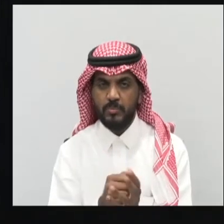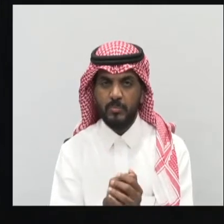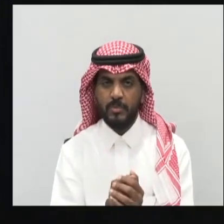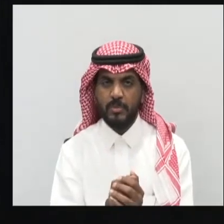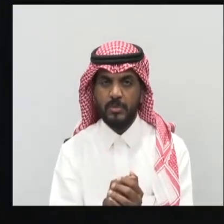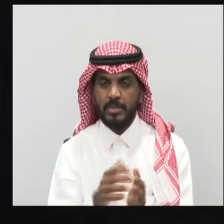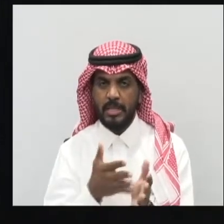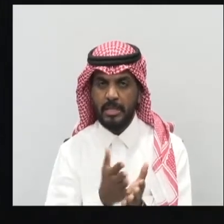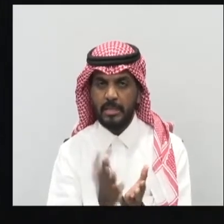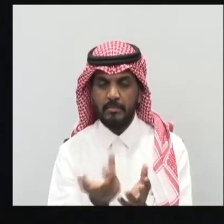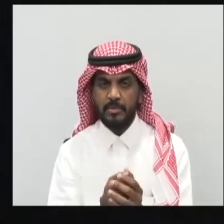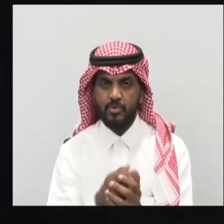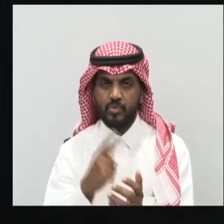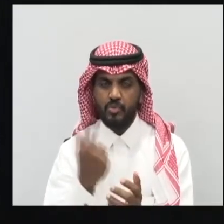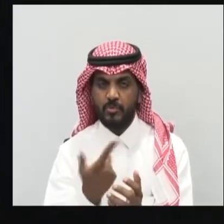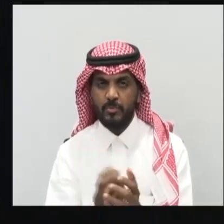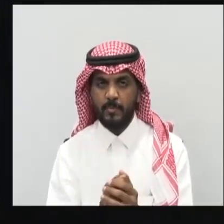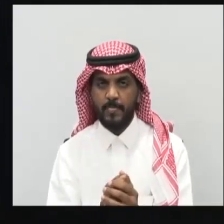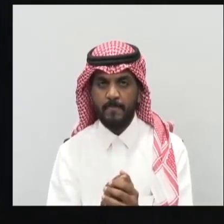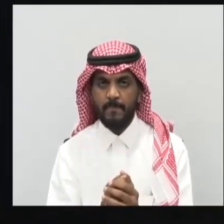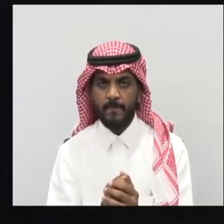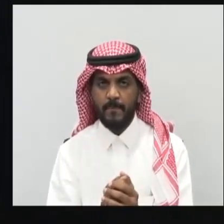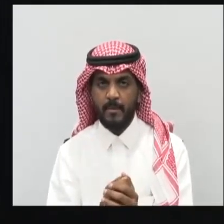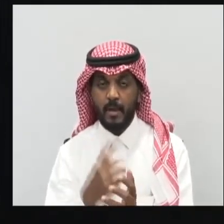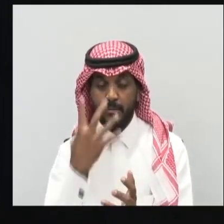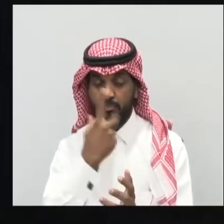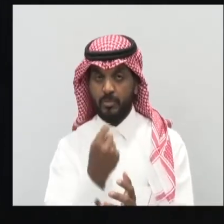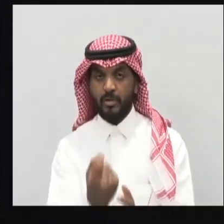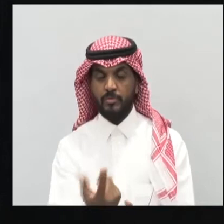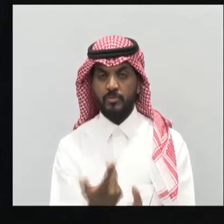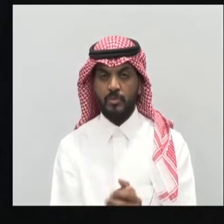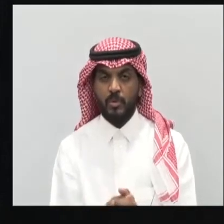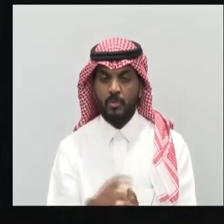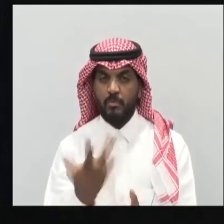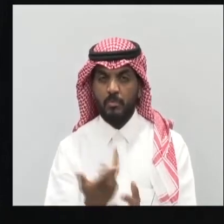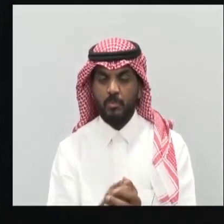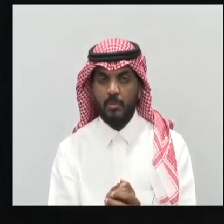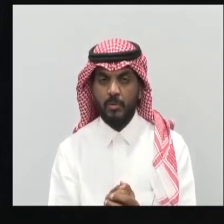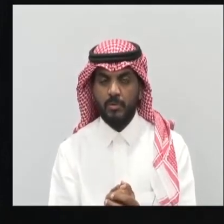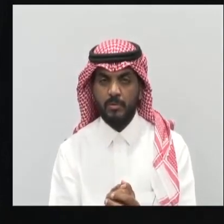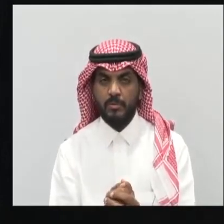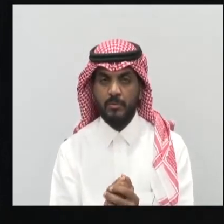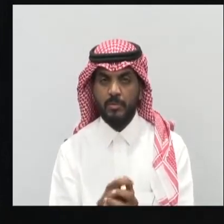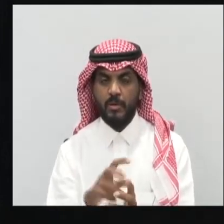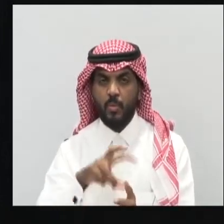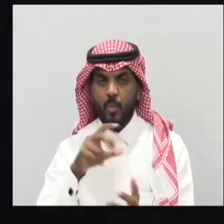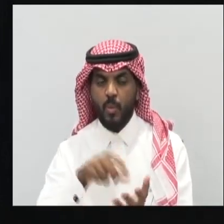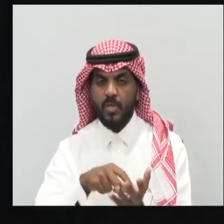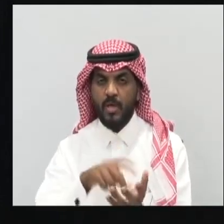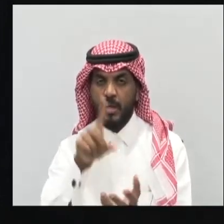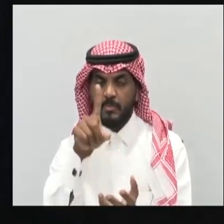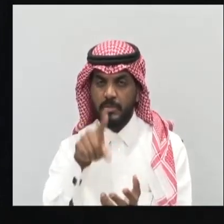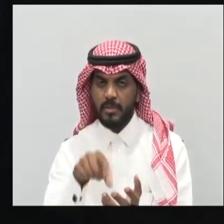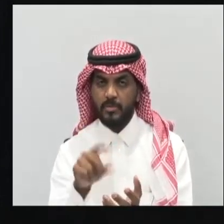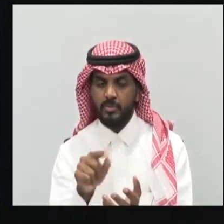أحسنتم يا راعين، استخدمنا هنا أسلوب التعجب. أحسنتم، أيضا قمنا بوضع علامة